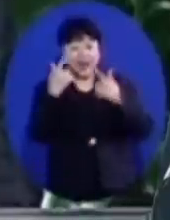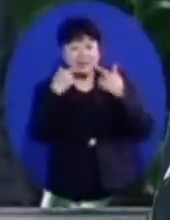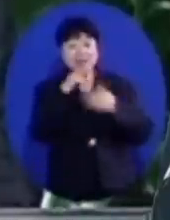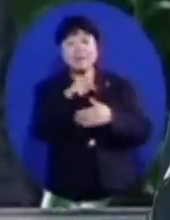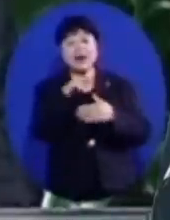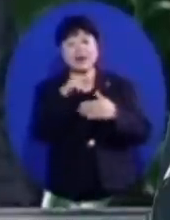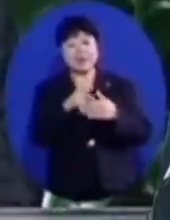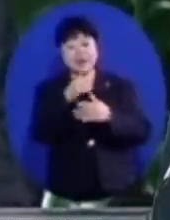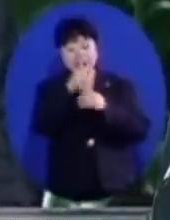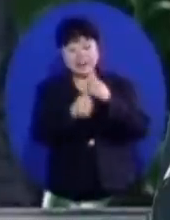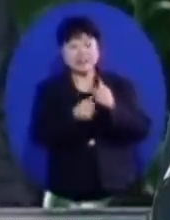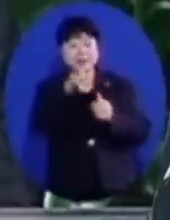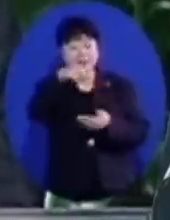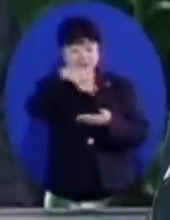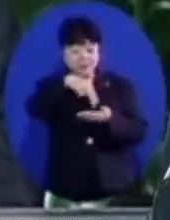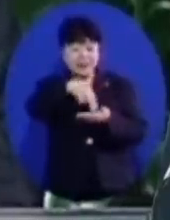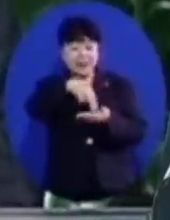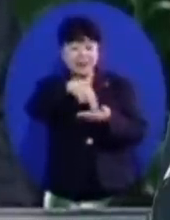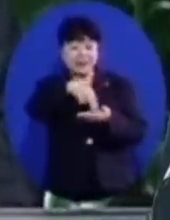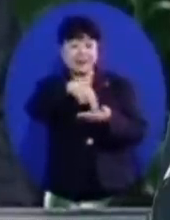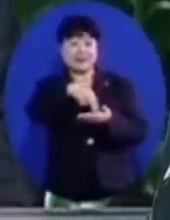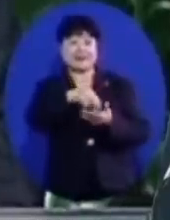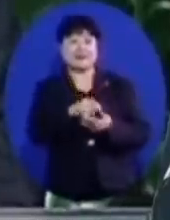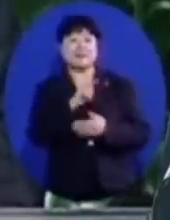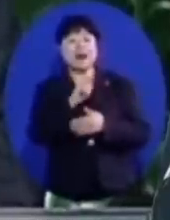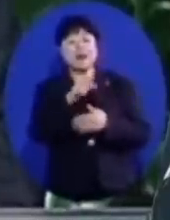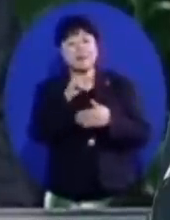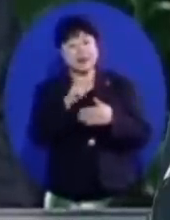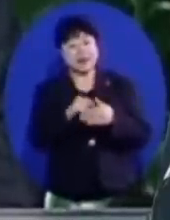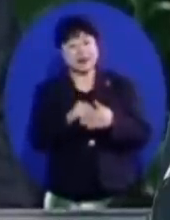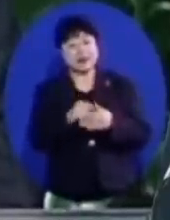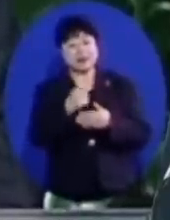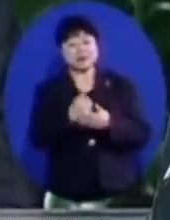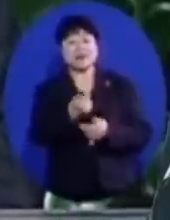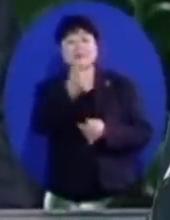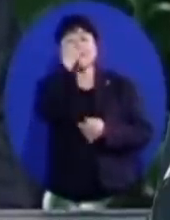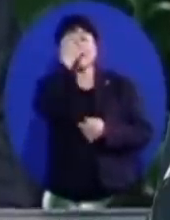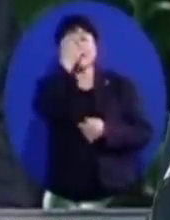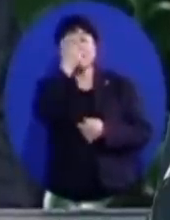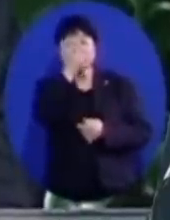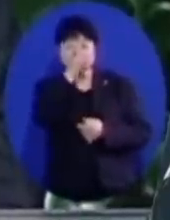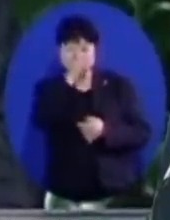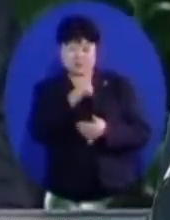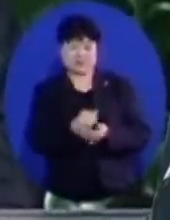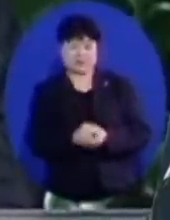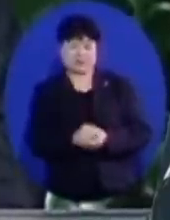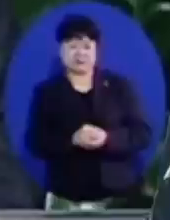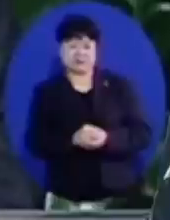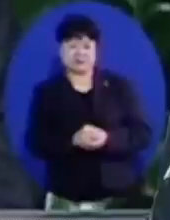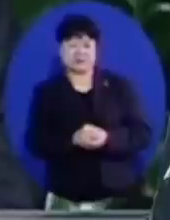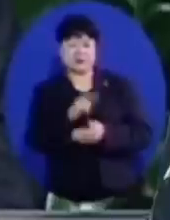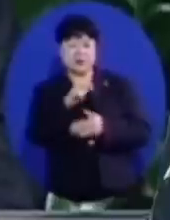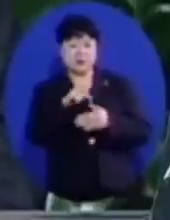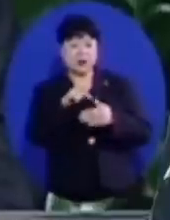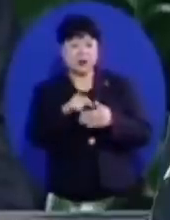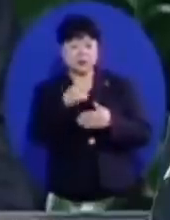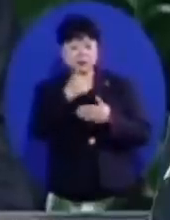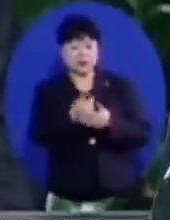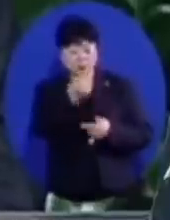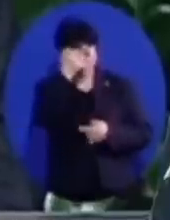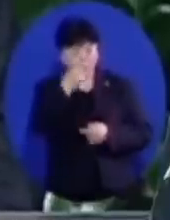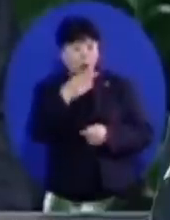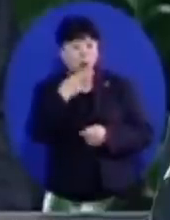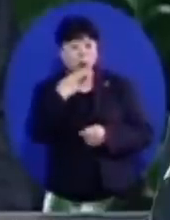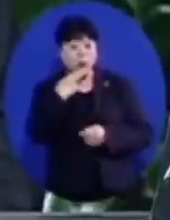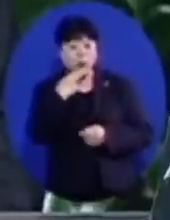항상 마음속에 하나님 앞에 세면은 마음에 죄책을 느낍니다 전혀 마음의 죄책을 느끼지 않고